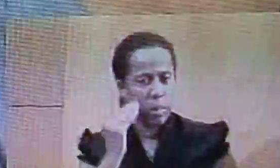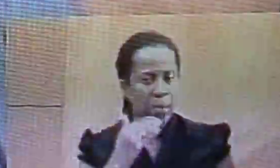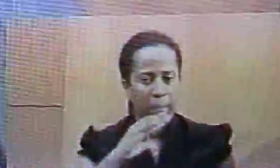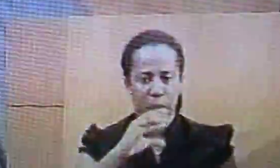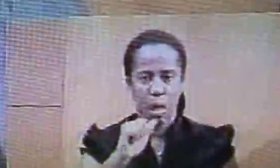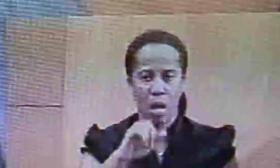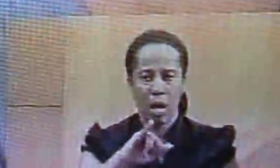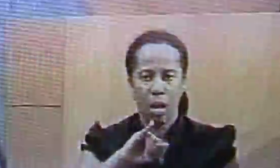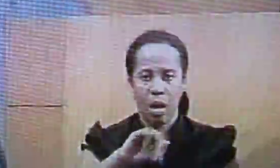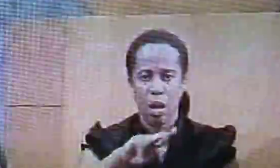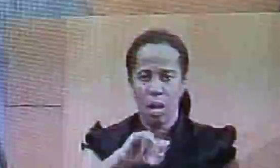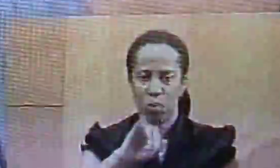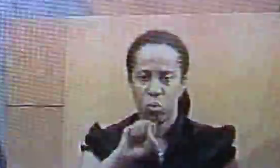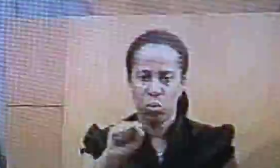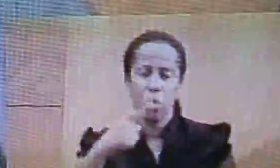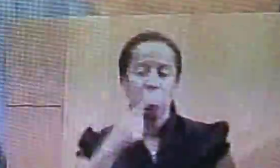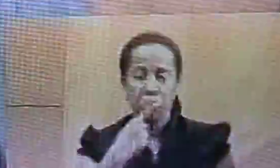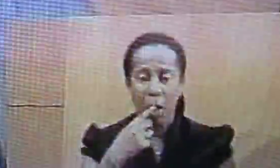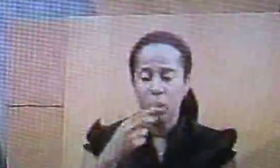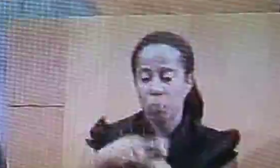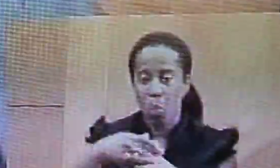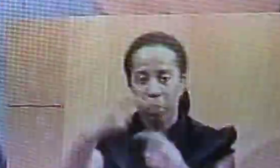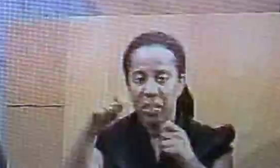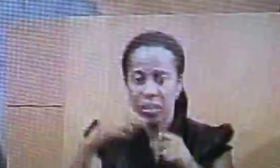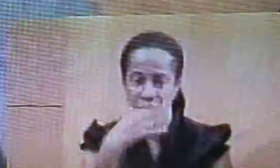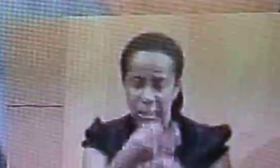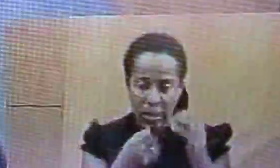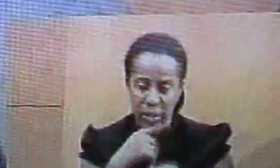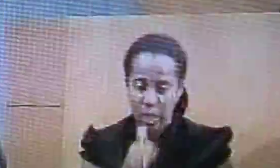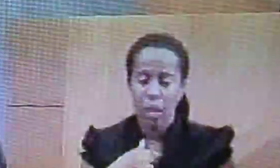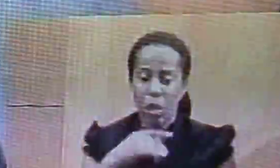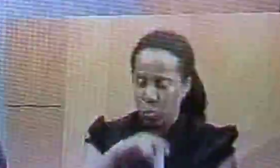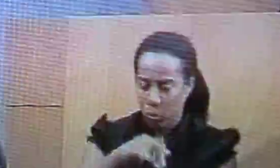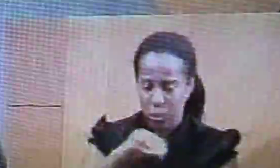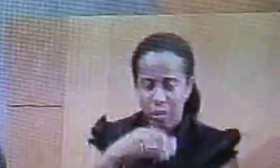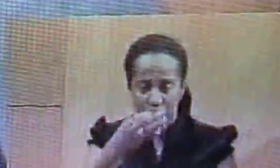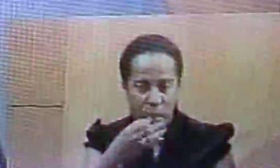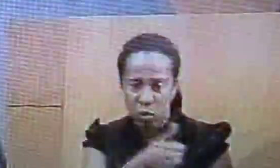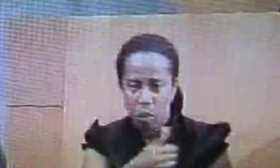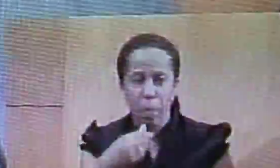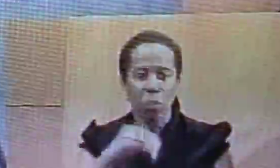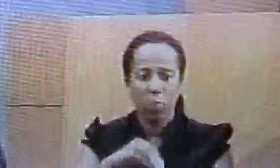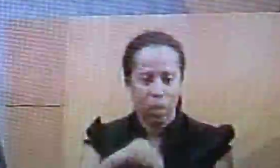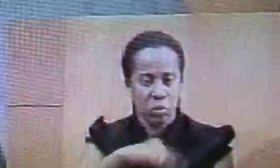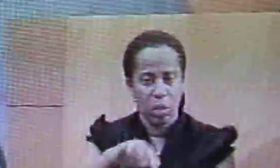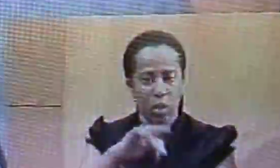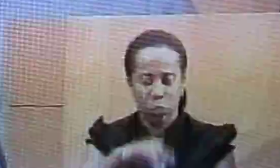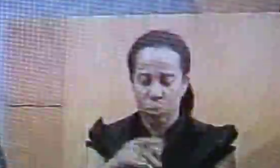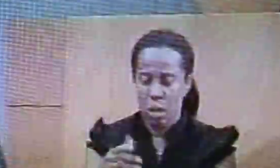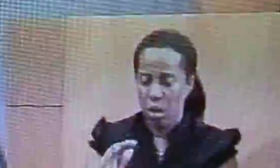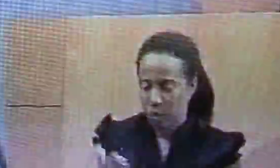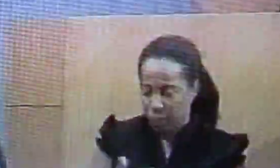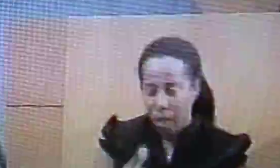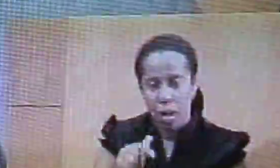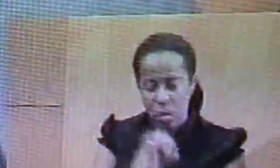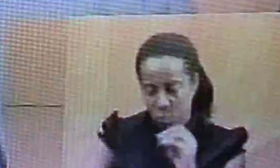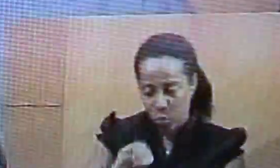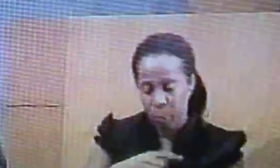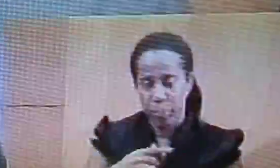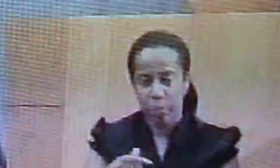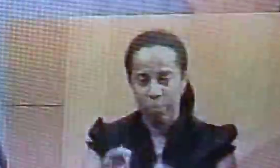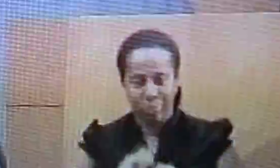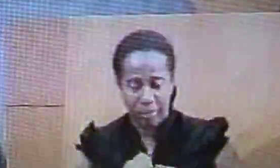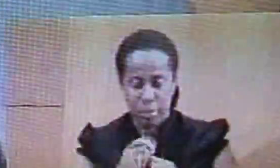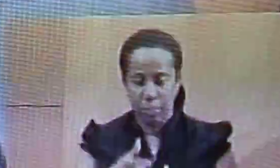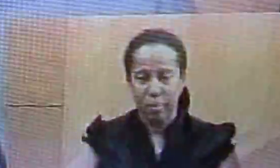des présidents, il n'a pas dit qu'on a hérité des présidents. Il dit que la région a hérité des centres en très mauvais état. Tout de suite, il y a un collègue qui sort pour dire, ouais, vous